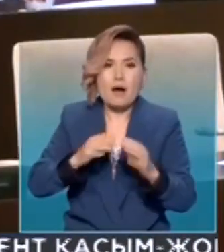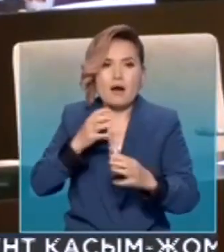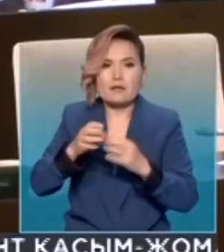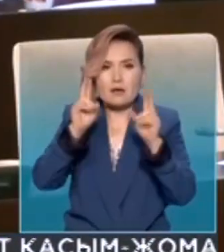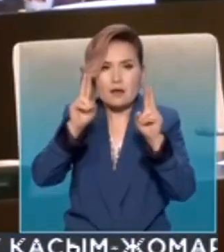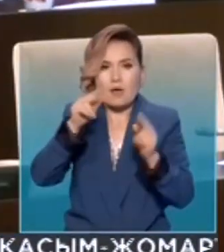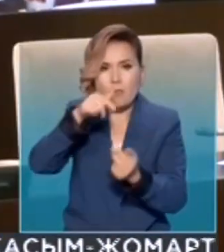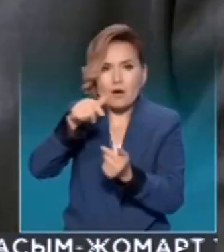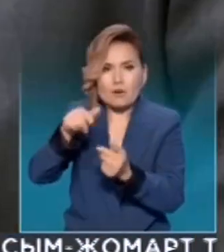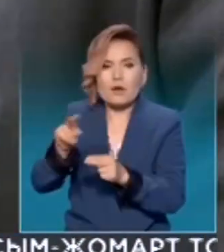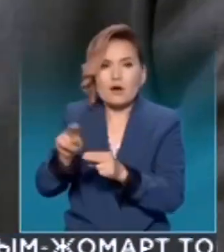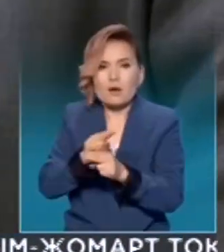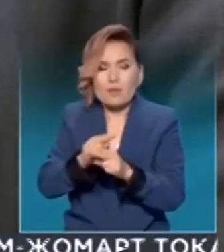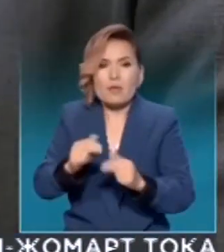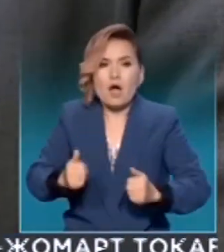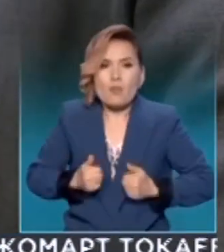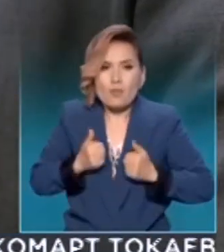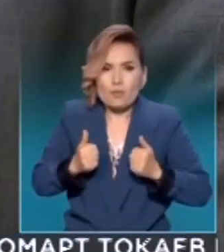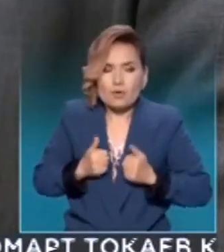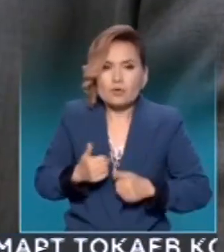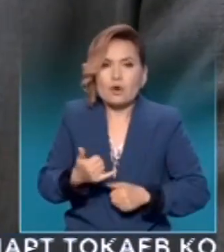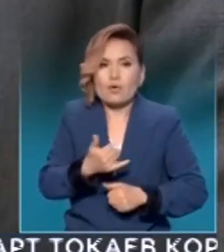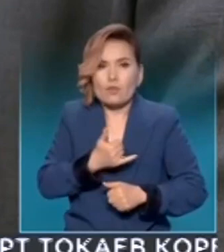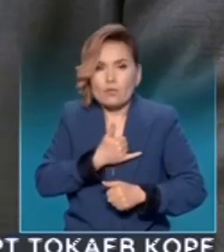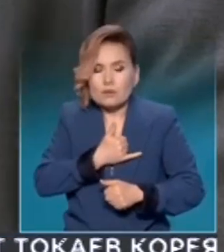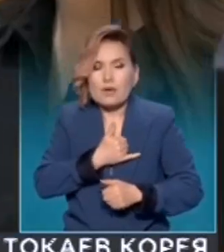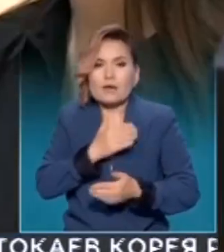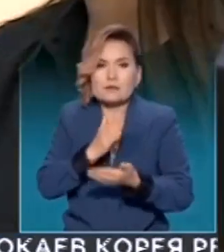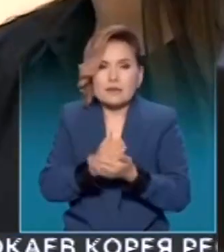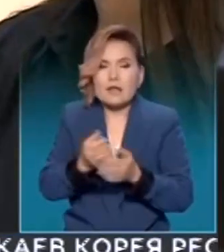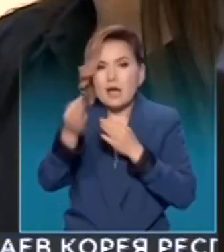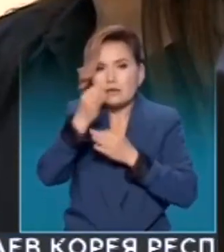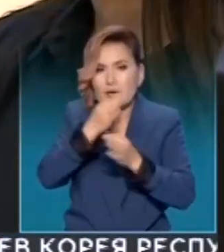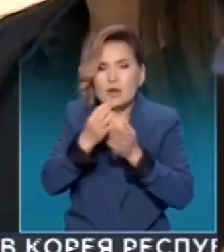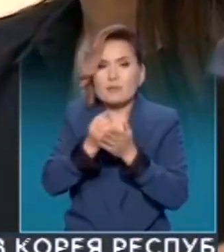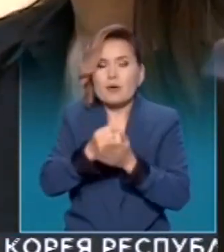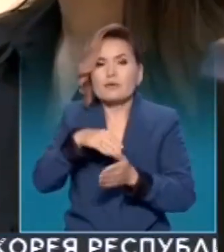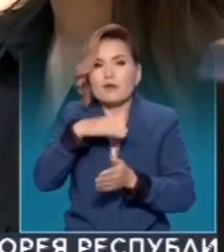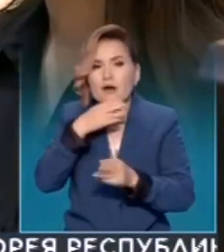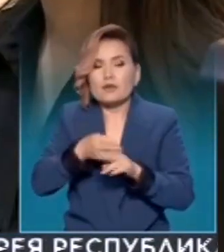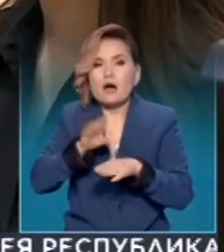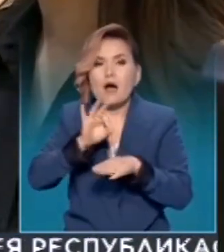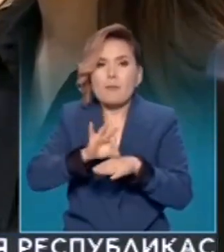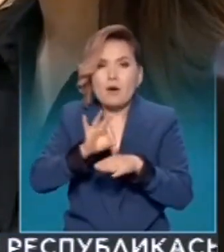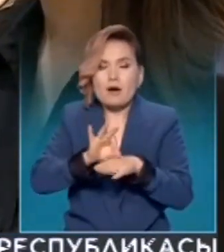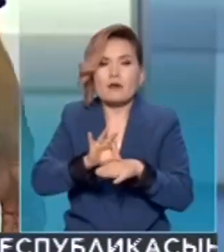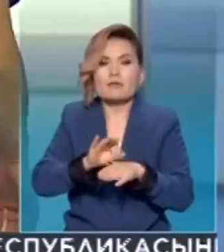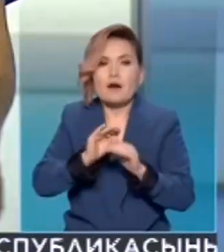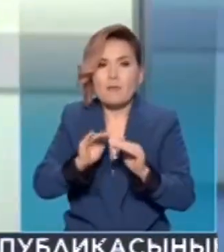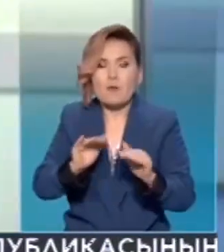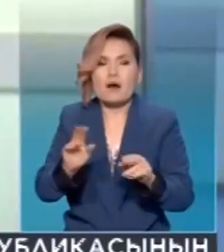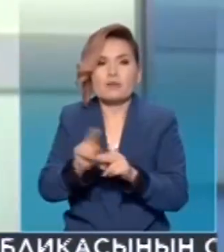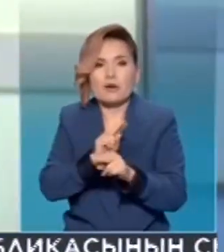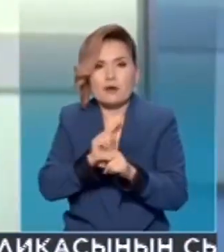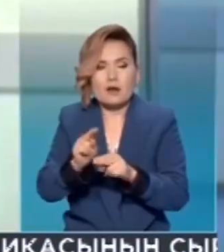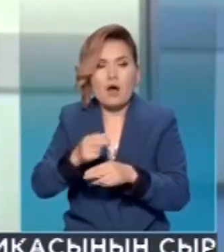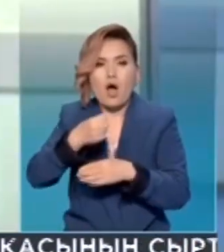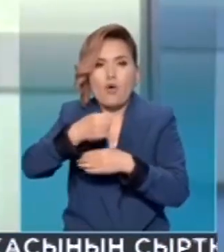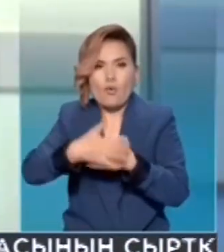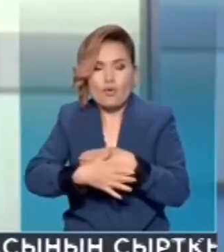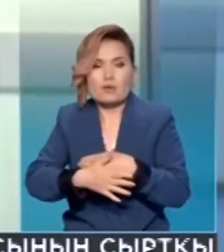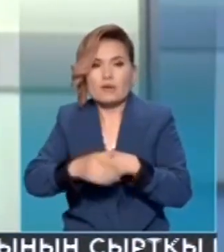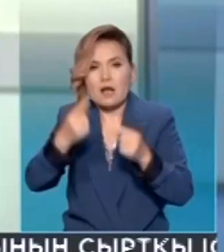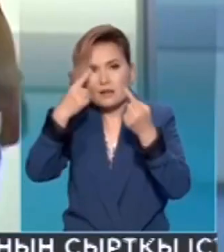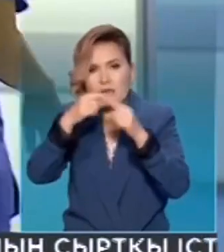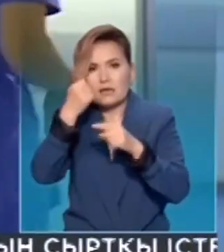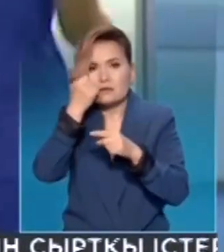сай емдеуге бар мүмкіндік жасалған. Дәрі-дәрмек жеткілікті, алайда осы дертке шалдыққандарды емдейтін екі орталықтың бірінің